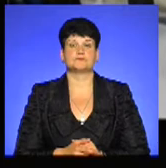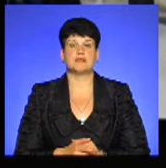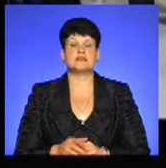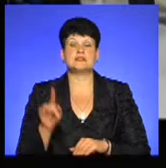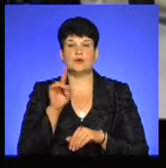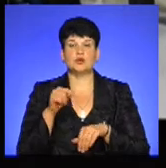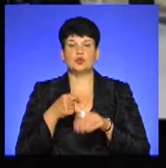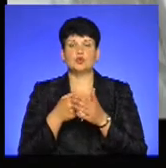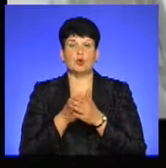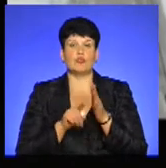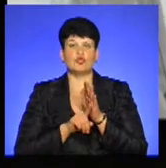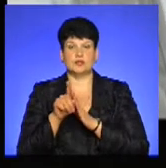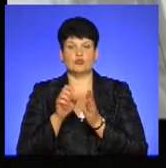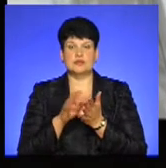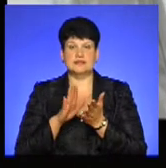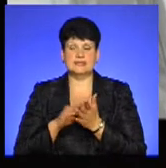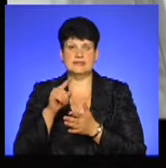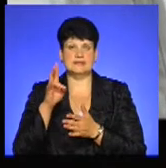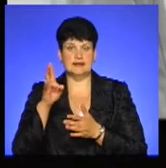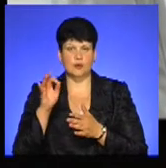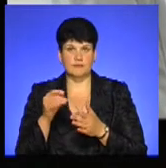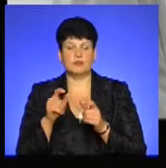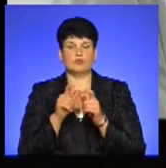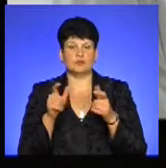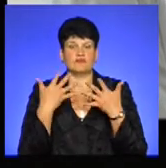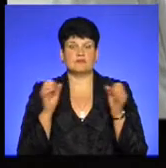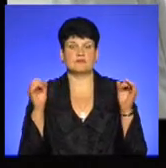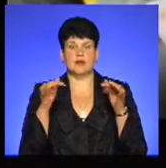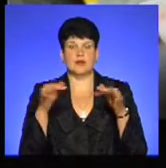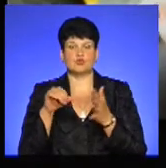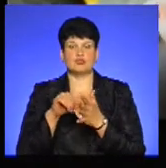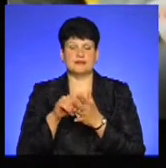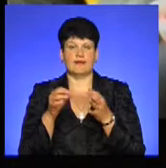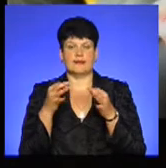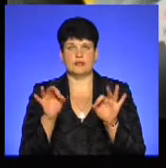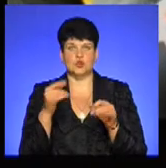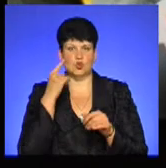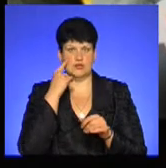початку реєстрації на ЗНО під пунктами тестування збираються учасники незалежного оцінювання.